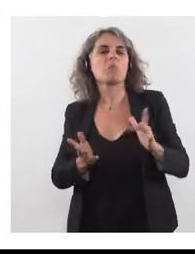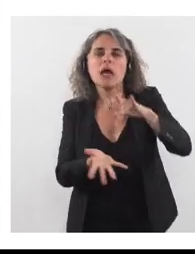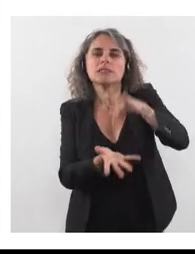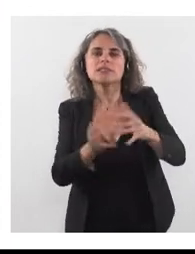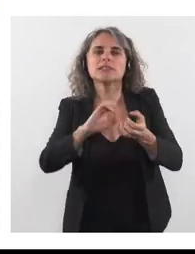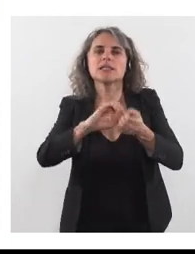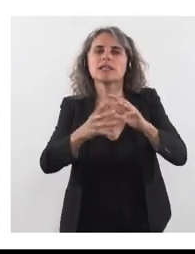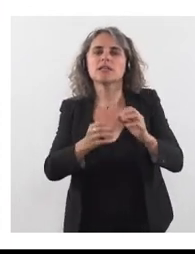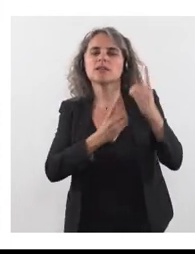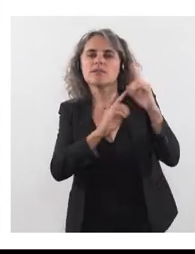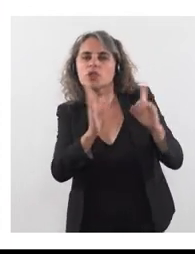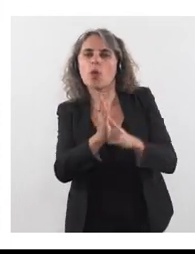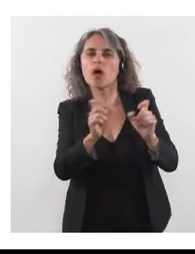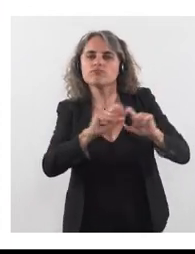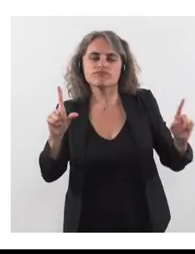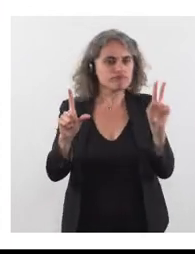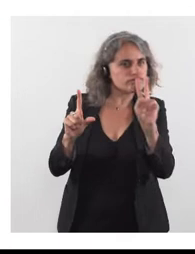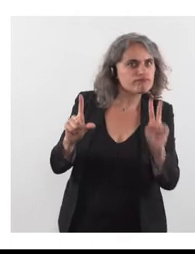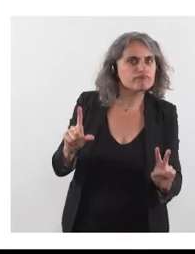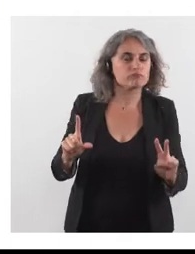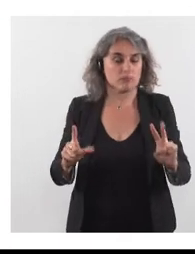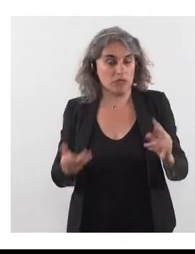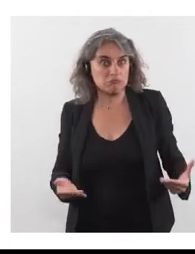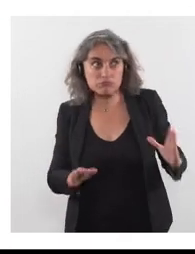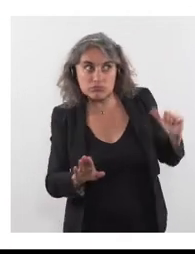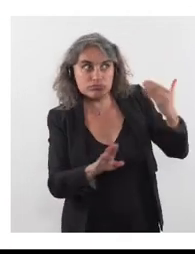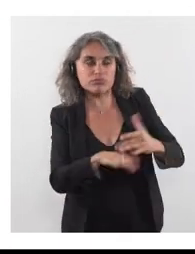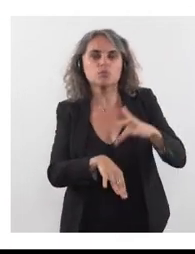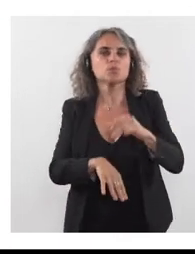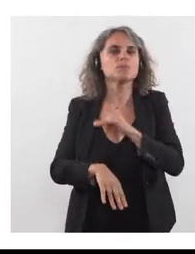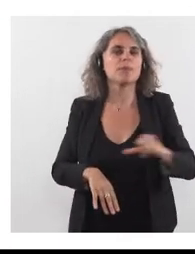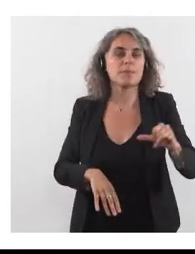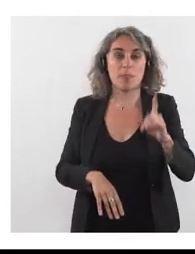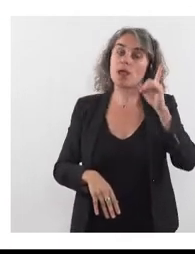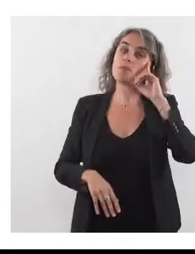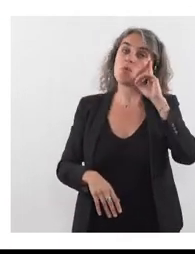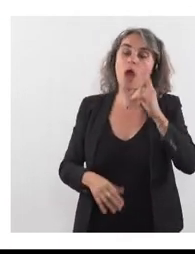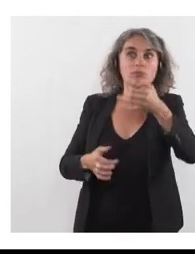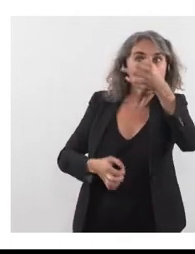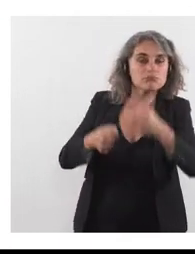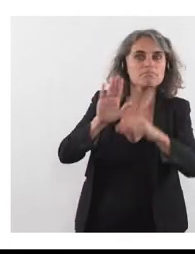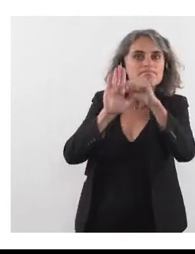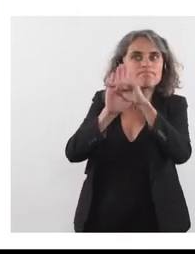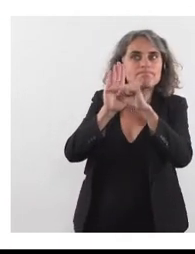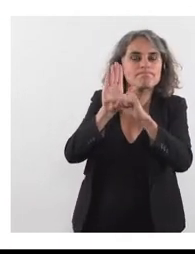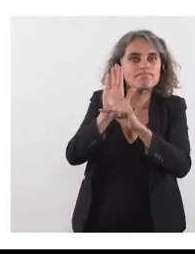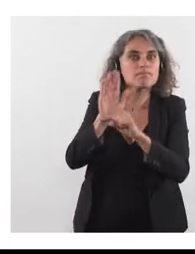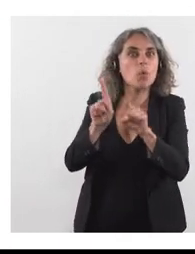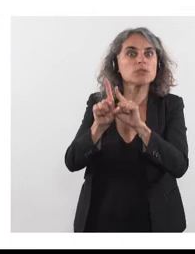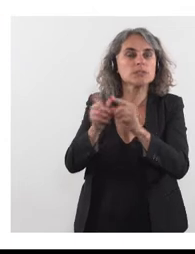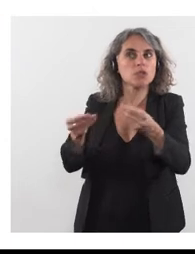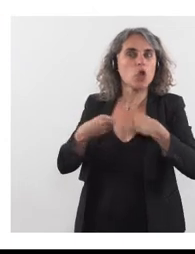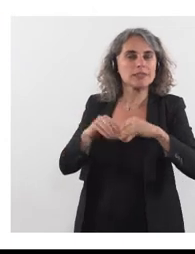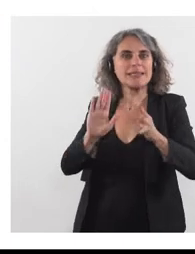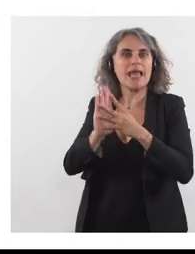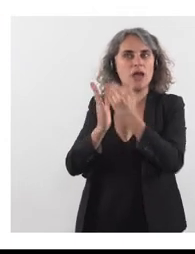site du défenseur des droits, ça n'a pas encore été fait à l'heure actuelle, simplement parce que le règlement de la cour pose des